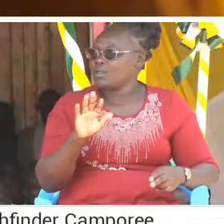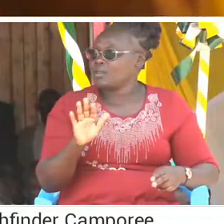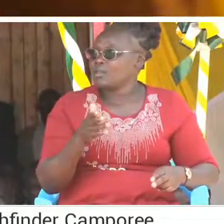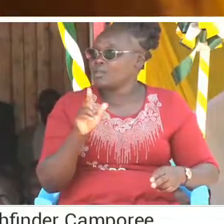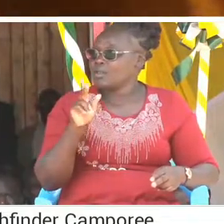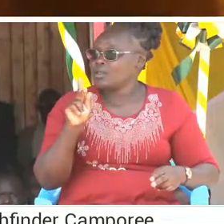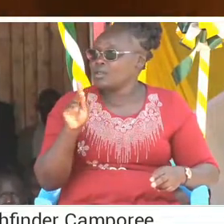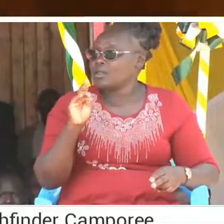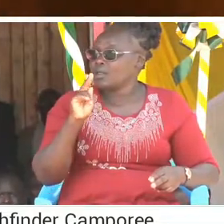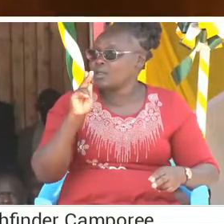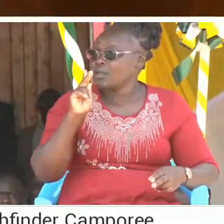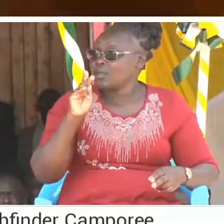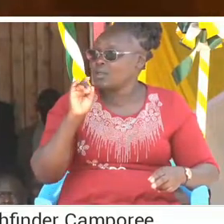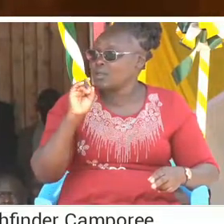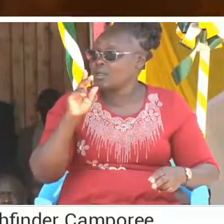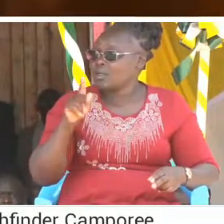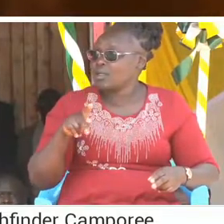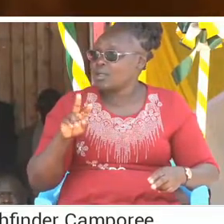Mogon.